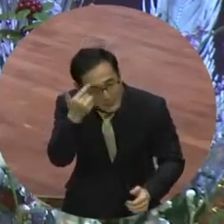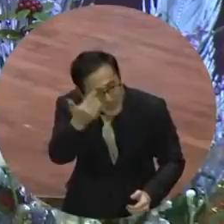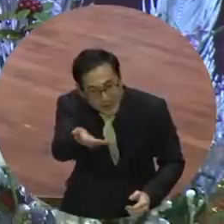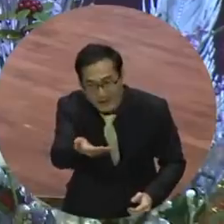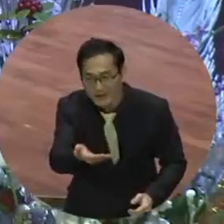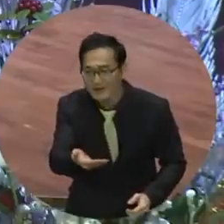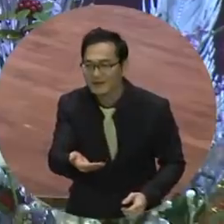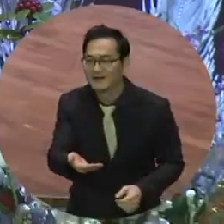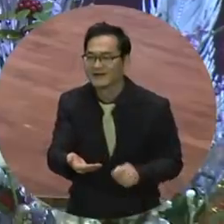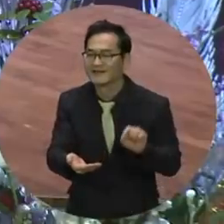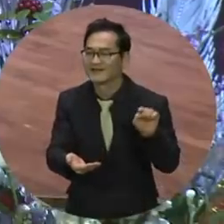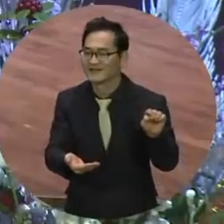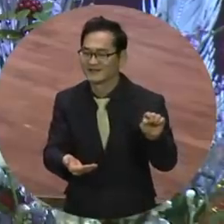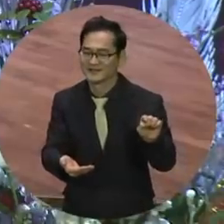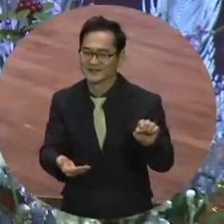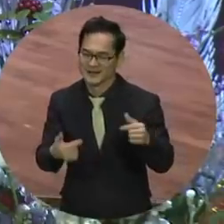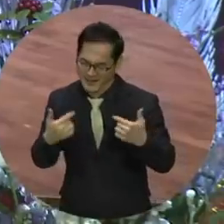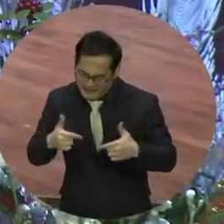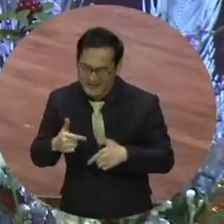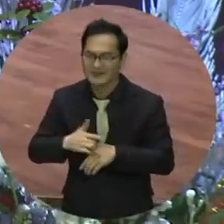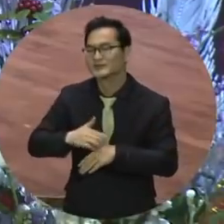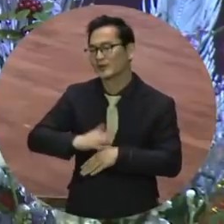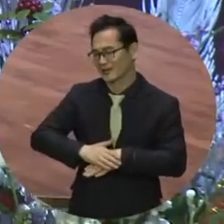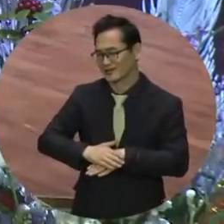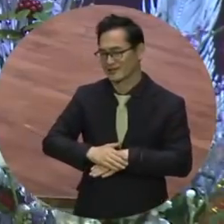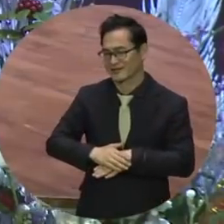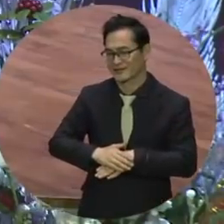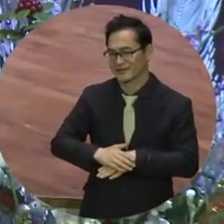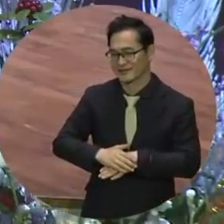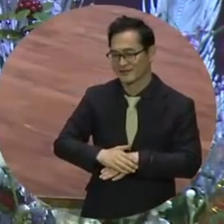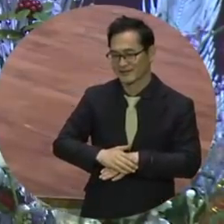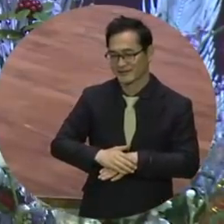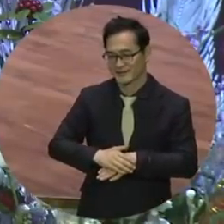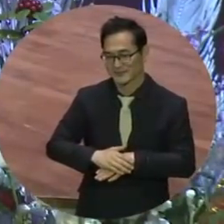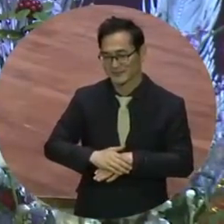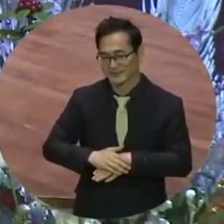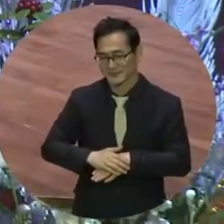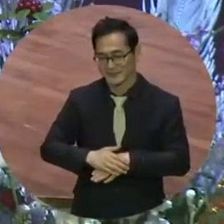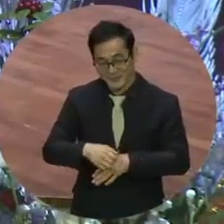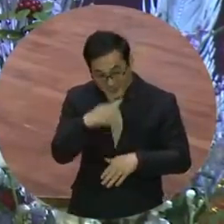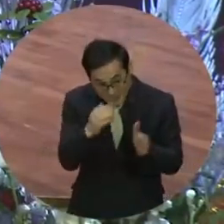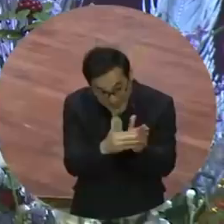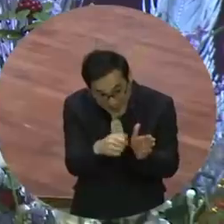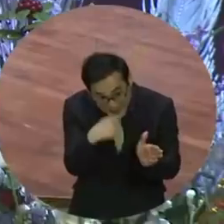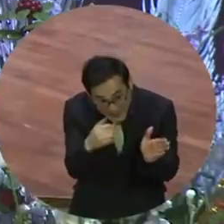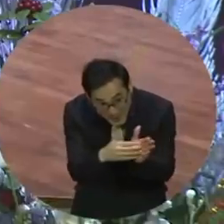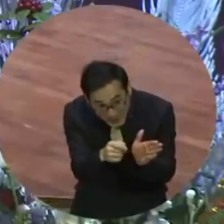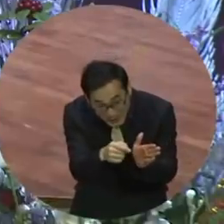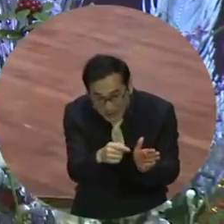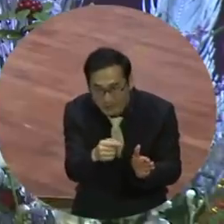막 무의식적으로 막 체질화되어 버린 그런 염려 근심이 많은데